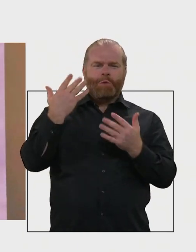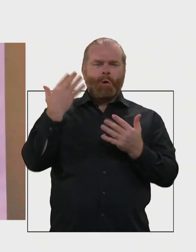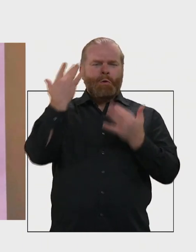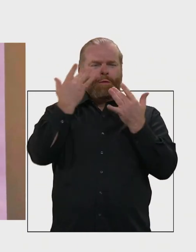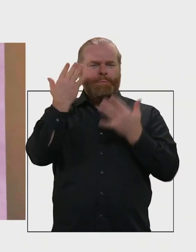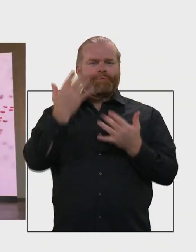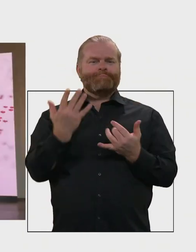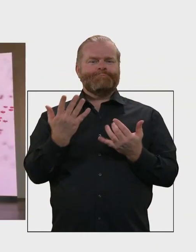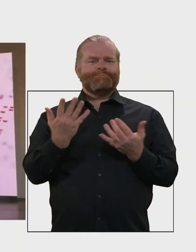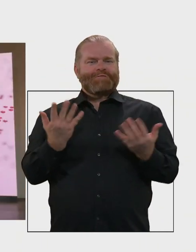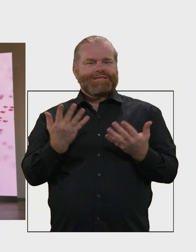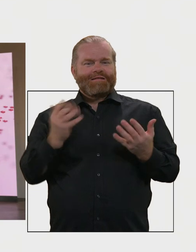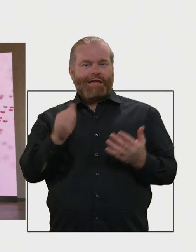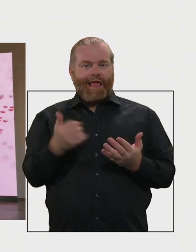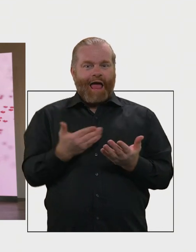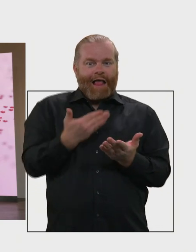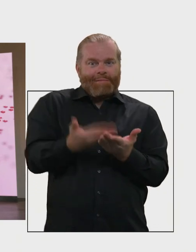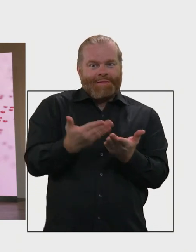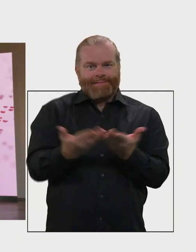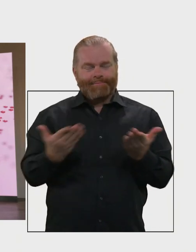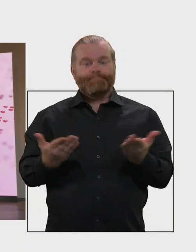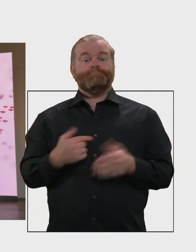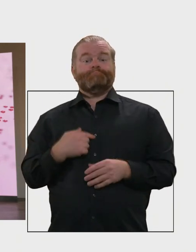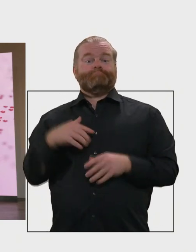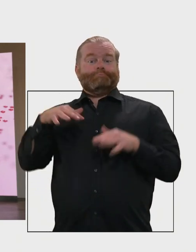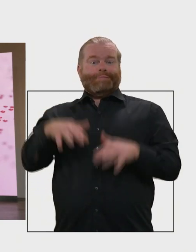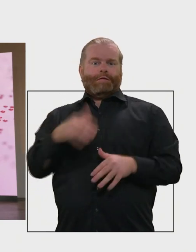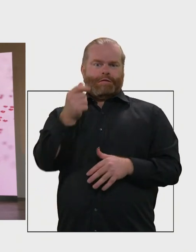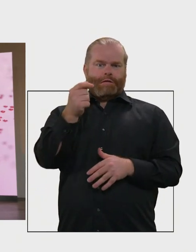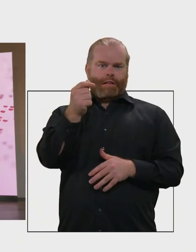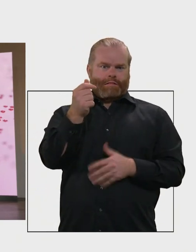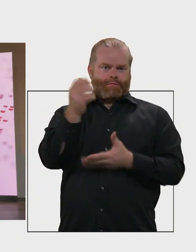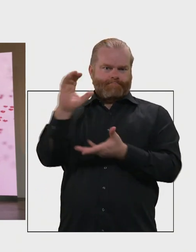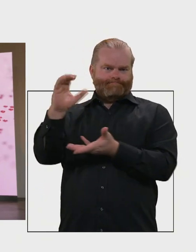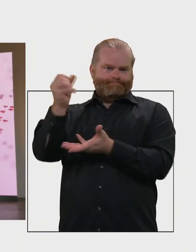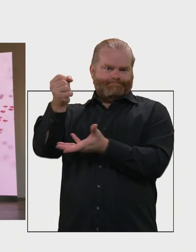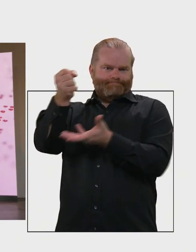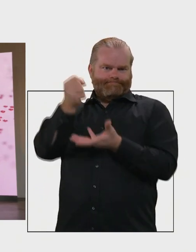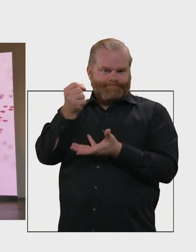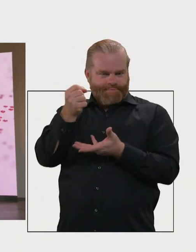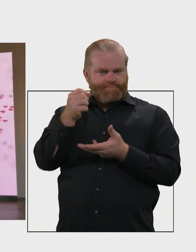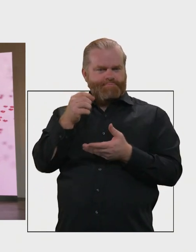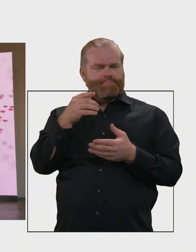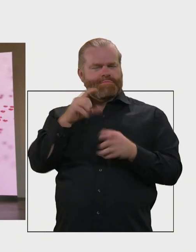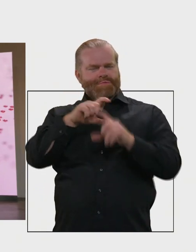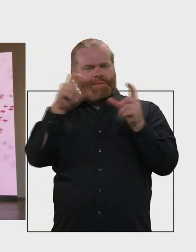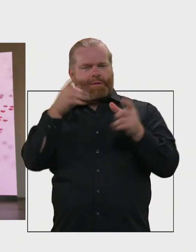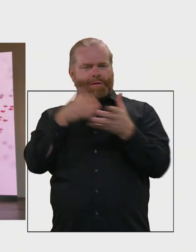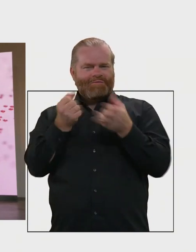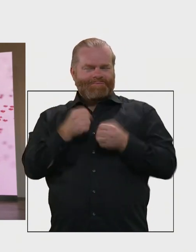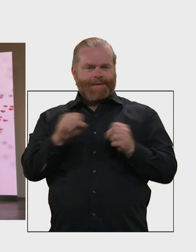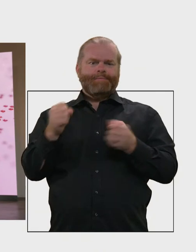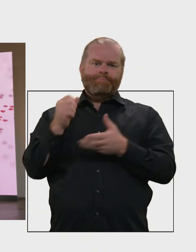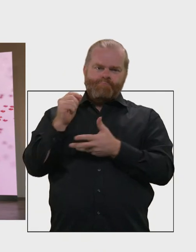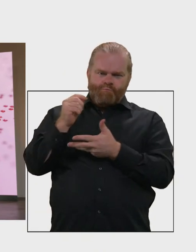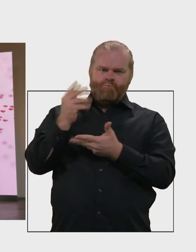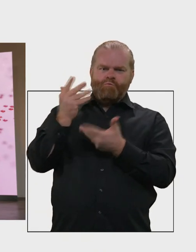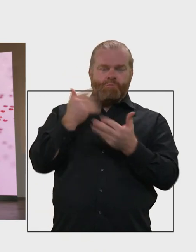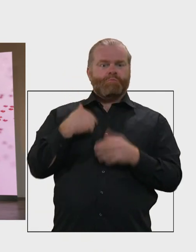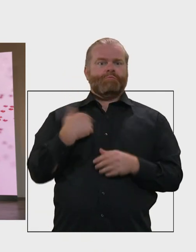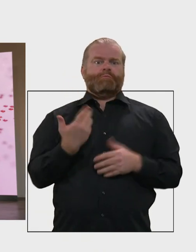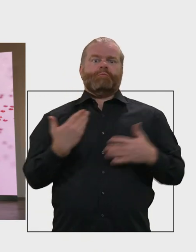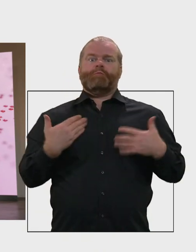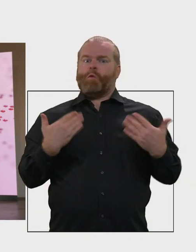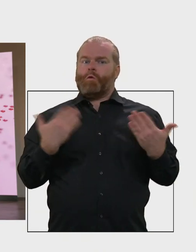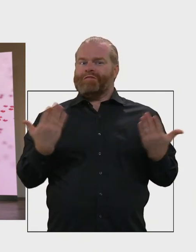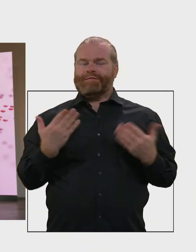wie ein Bodenleitsystem haben, sondern dass wir zum Beispiel einen Medienguide anbieten werden. Also man kann eigentlich sagen, es ist mehr als ein Museum. Und